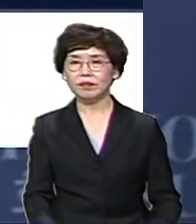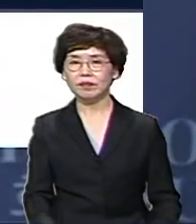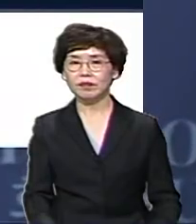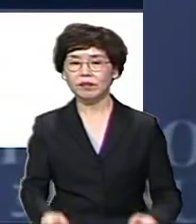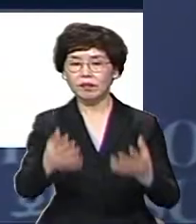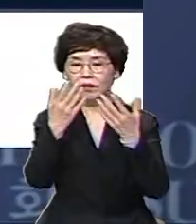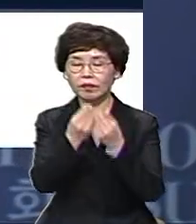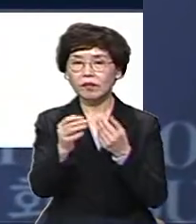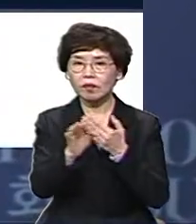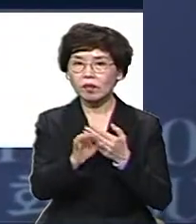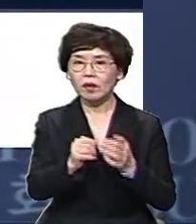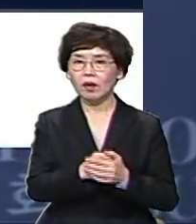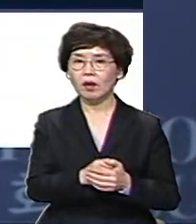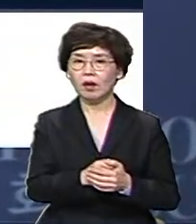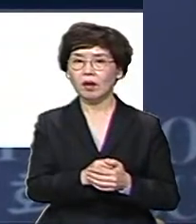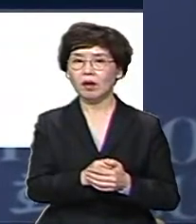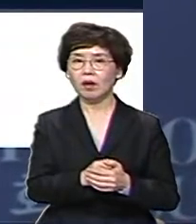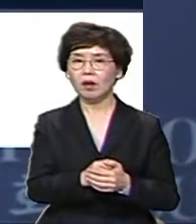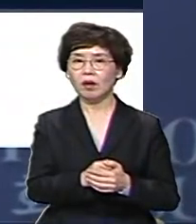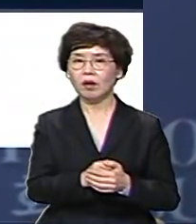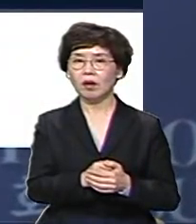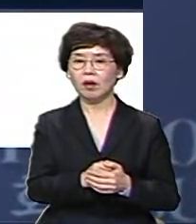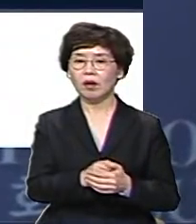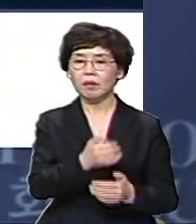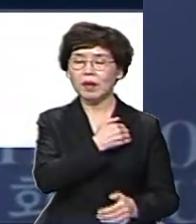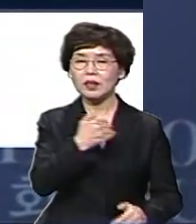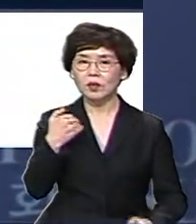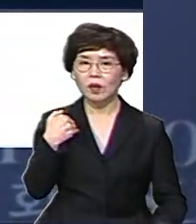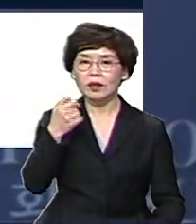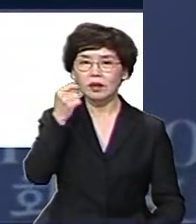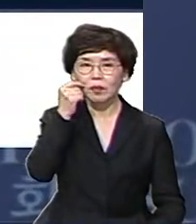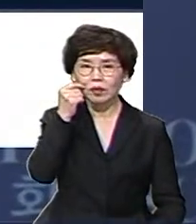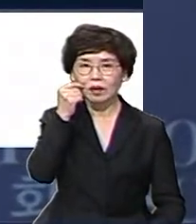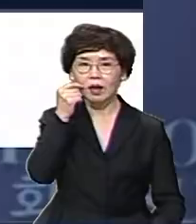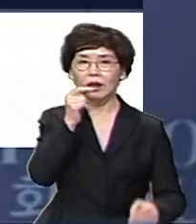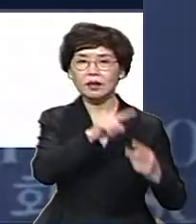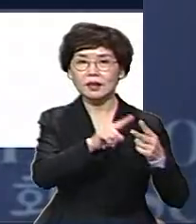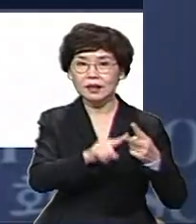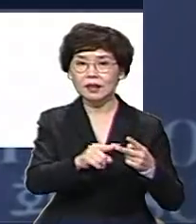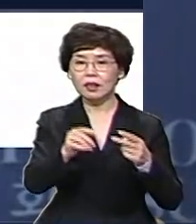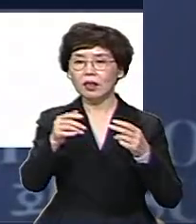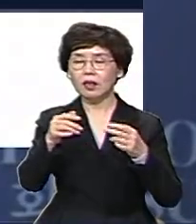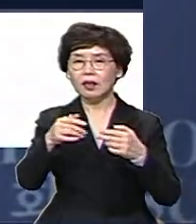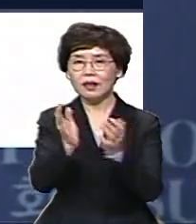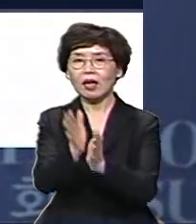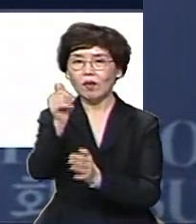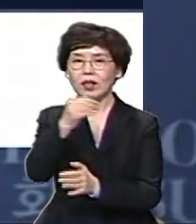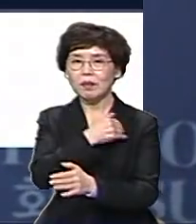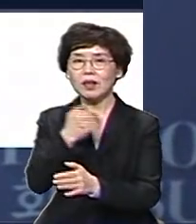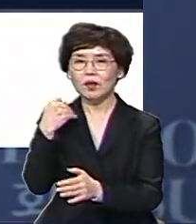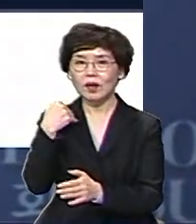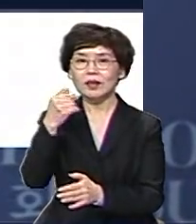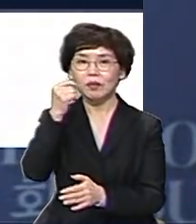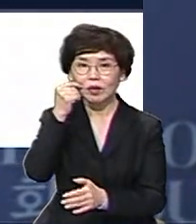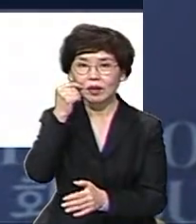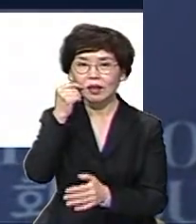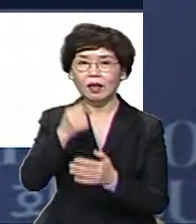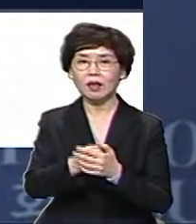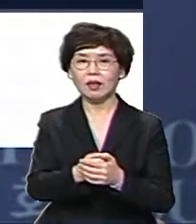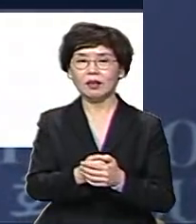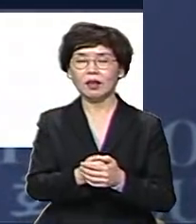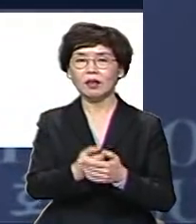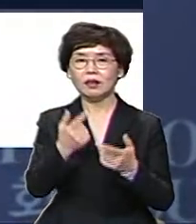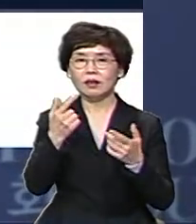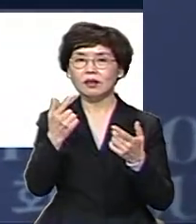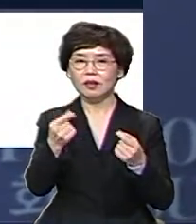수도 있고 또 오랫동안 일어나지 않을 수도 있습니다. 말씀을 드릴 수 없습니다. 물론 금방 일어나기를 희망합니다만 아주 한참 후에 일어날